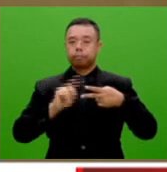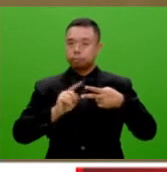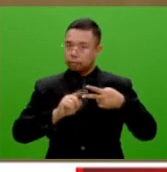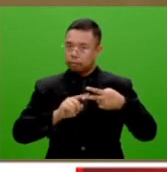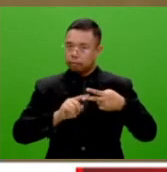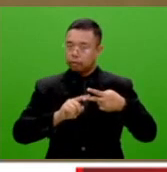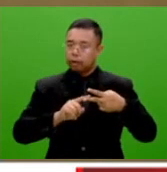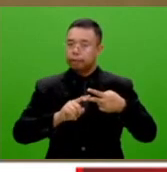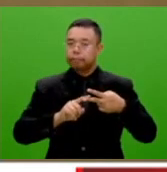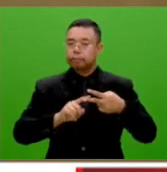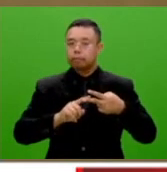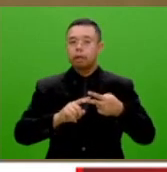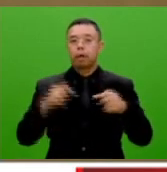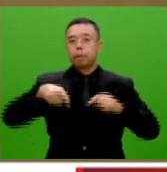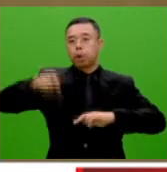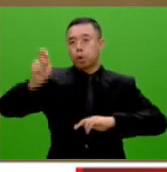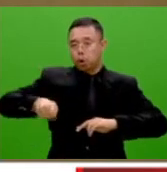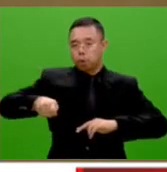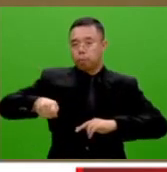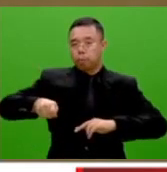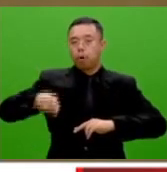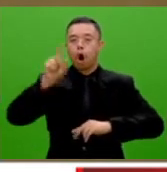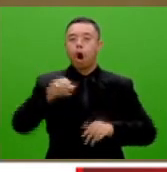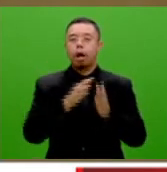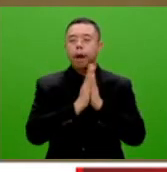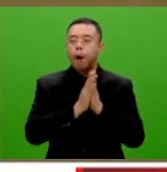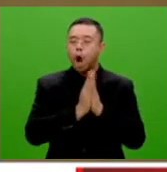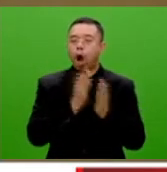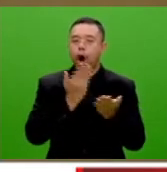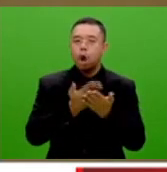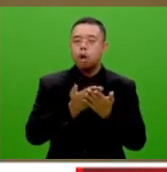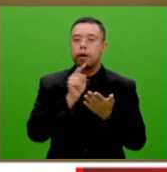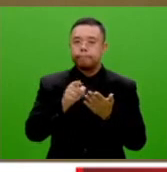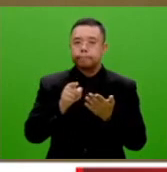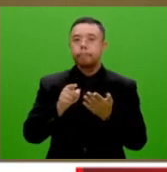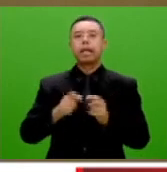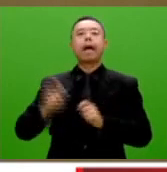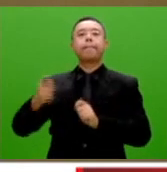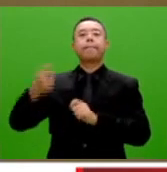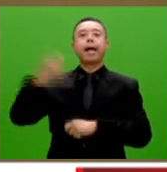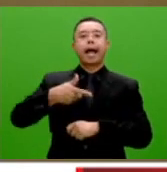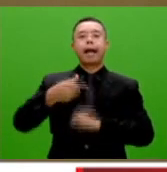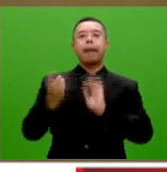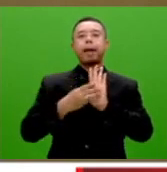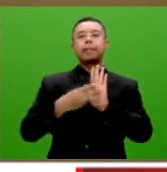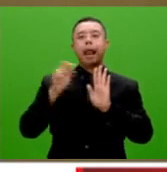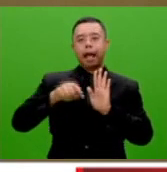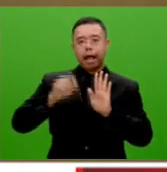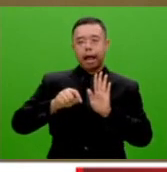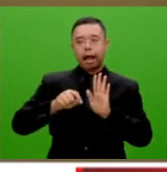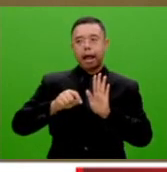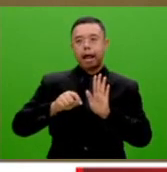2, menghukum para pemohon peninjauan kembali membayar biaya perkara